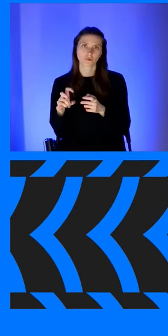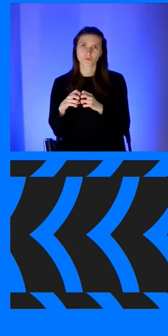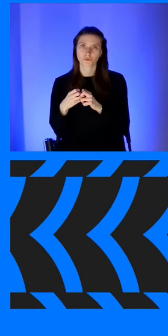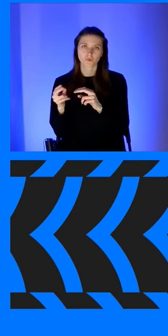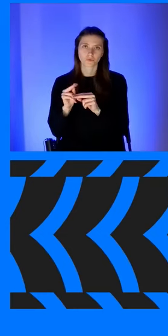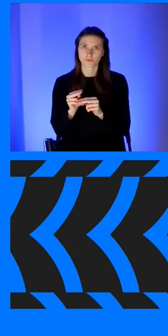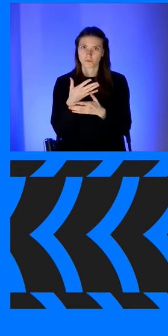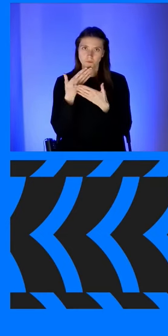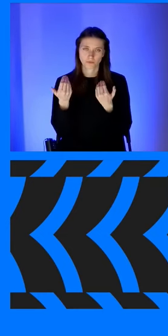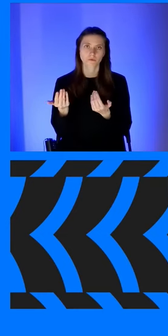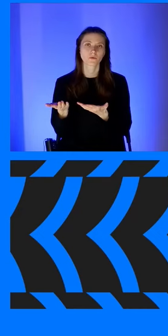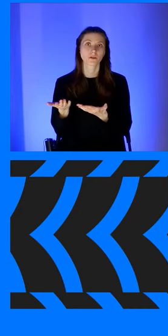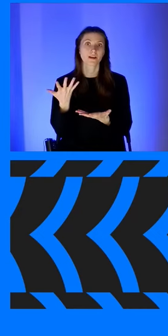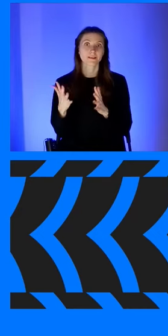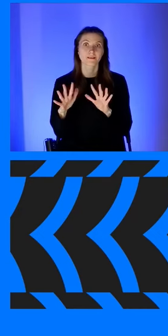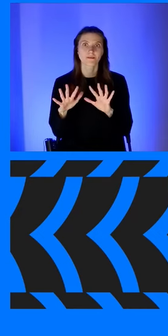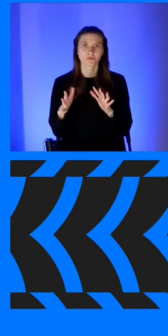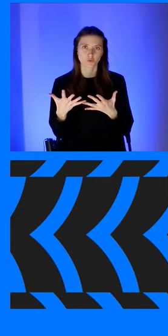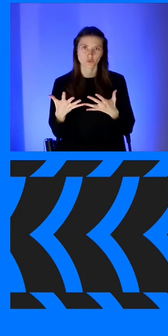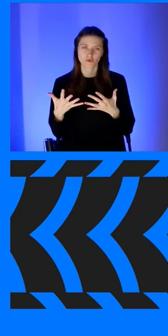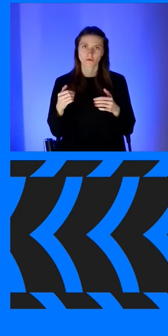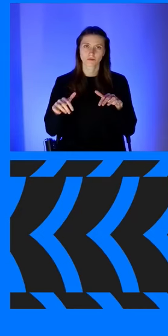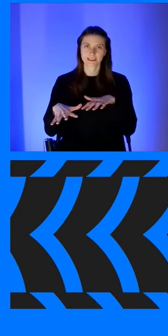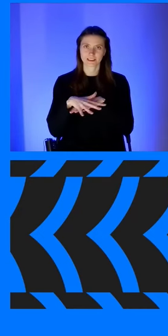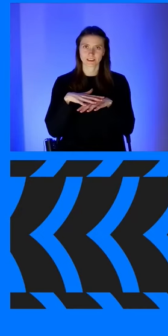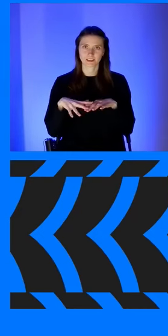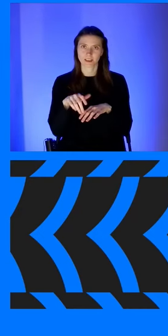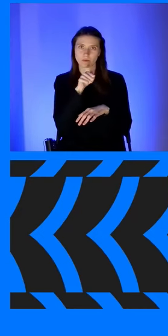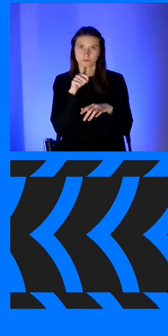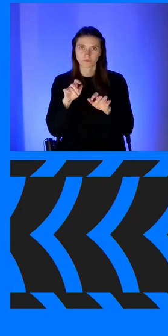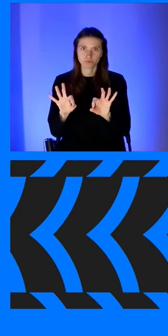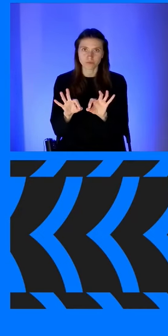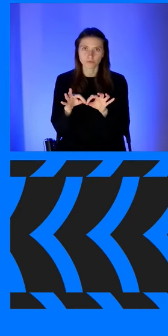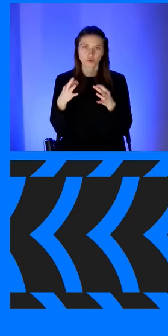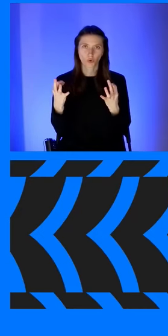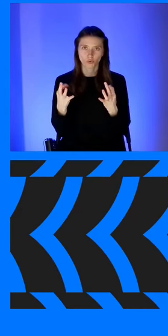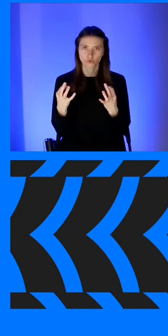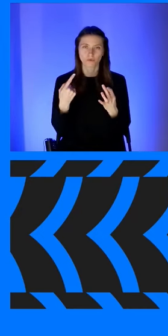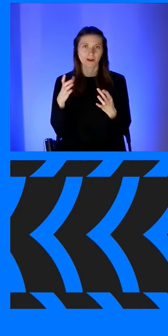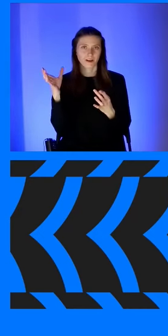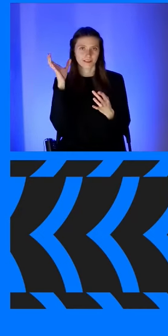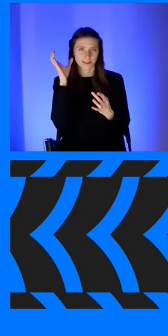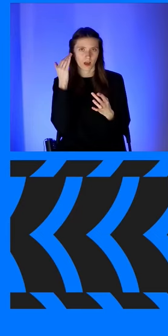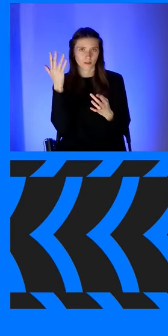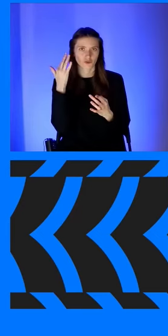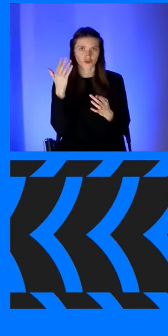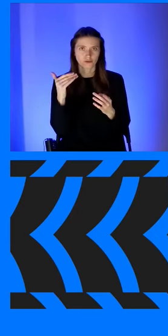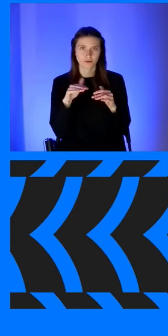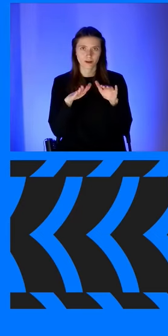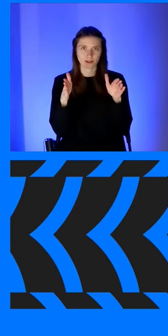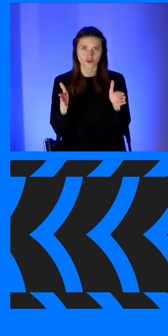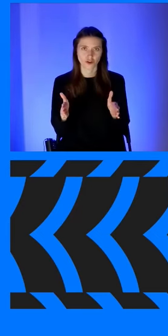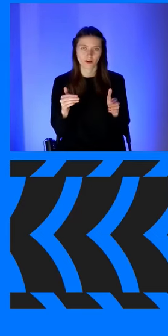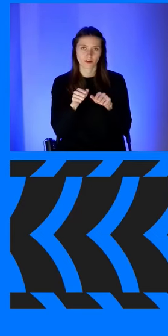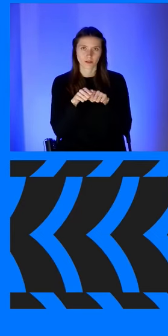если вдруг что-то, вдруг кто-то взломает систему и получит доступ к ячейке теоретически, то так как они физически